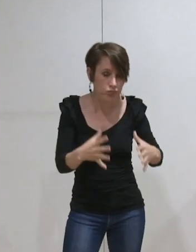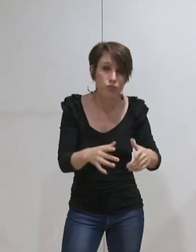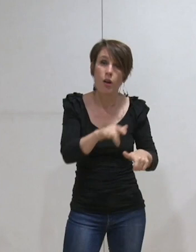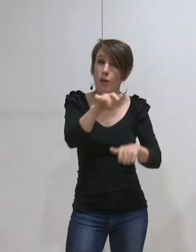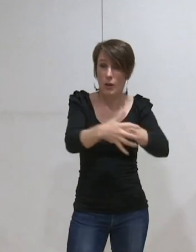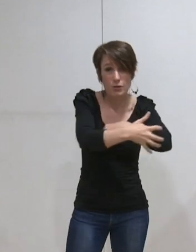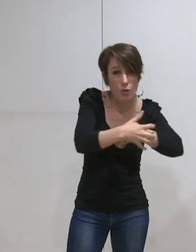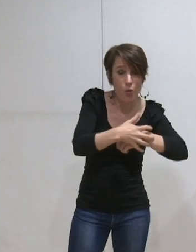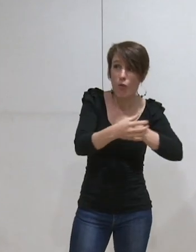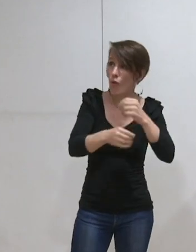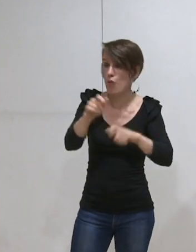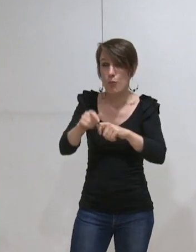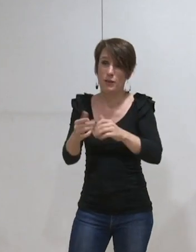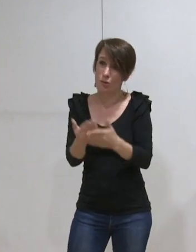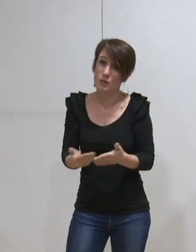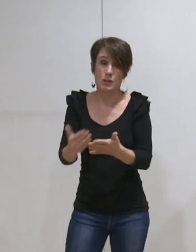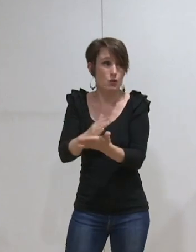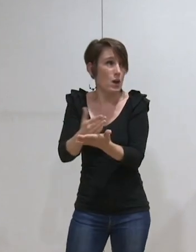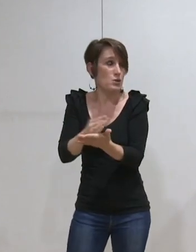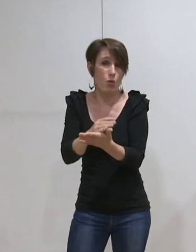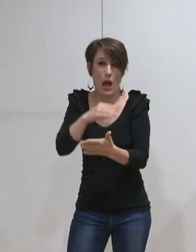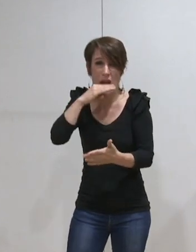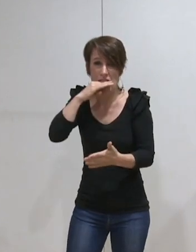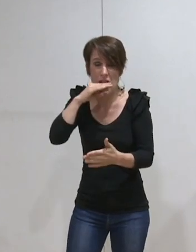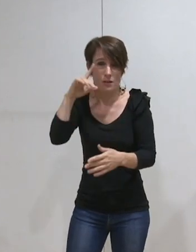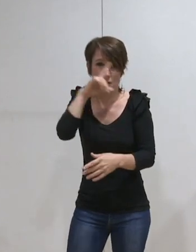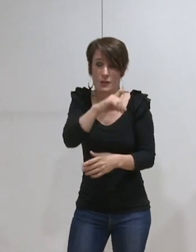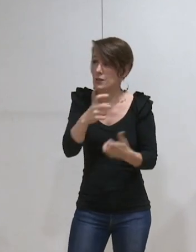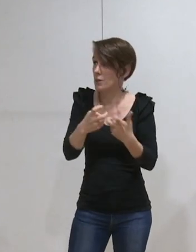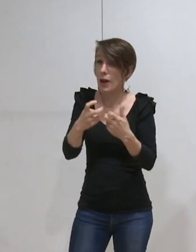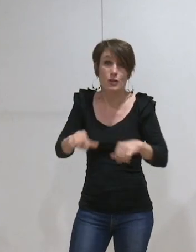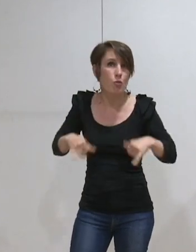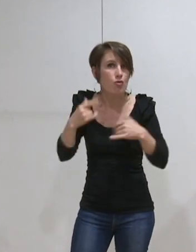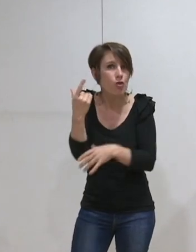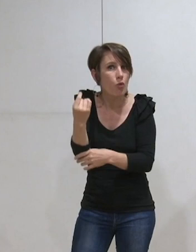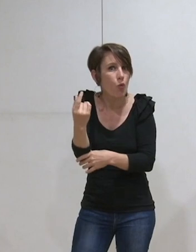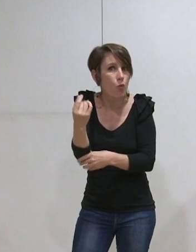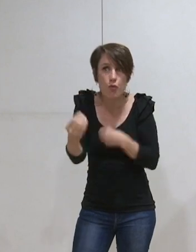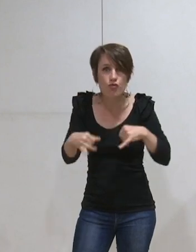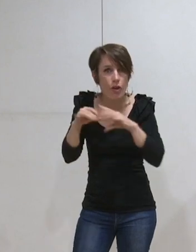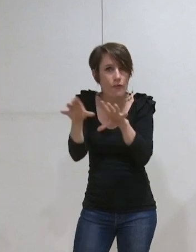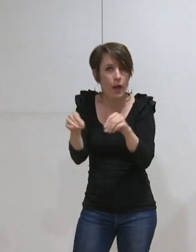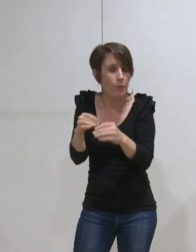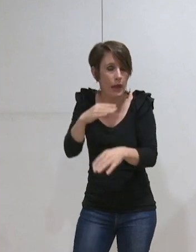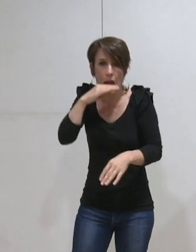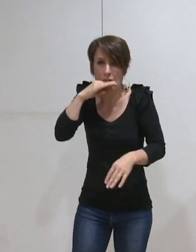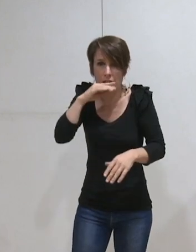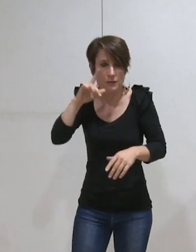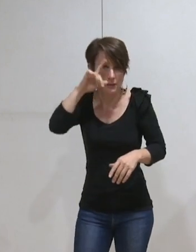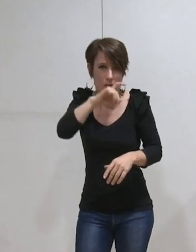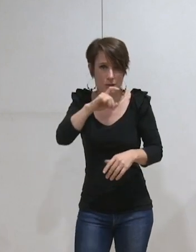catégories modestes qui rencontent des ulté c'est aussi le cas de jeune ménage par exemple le cap est bien celui du droit au